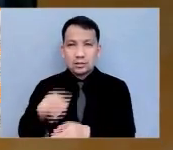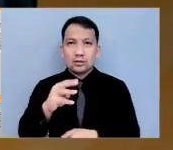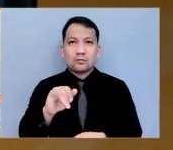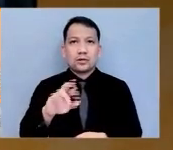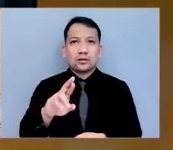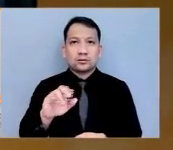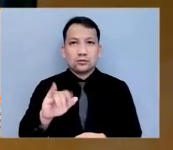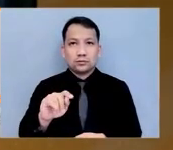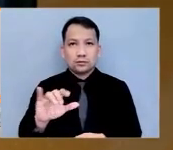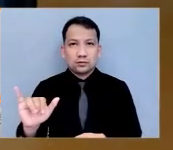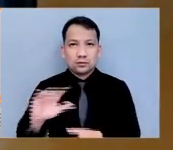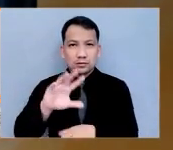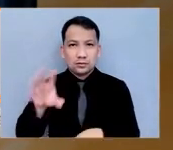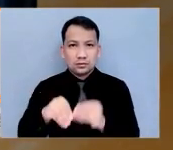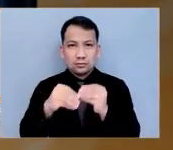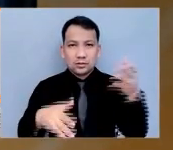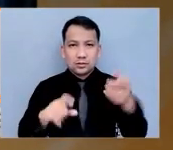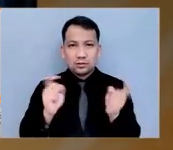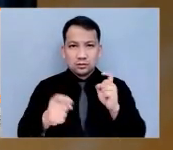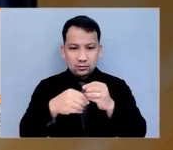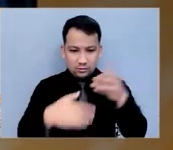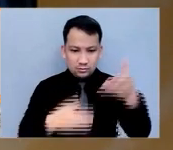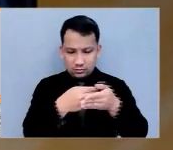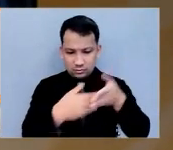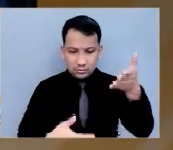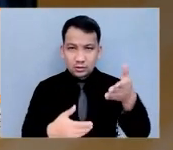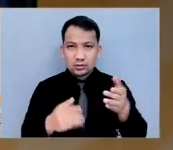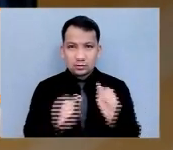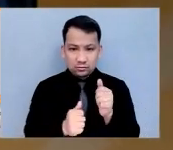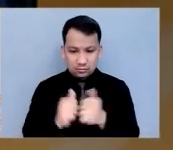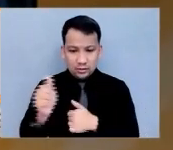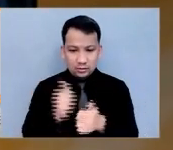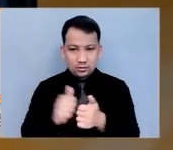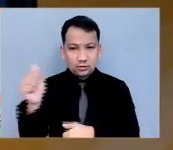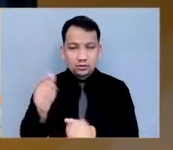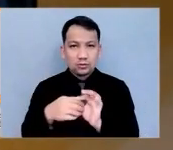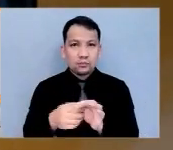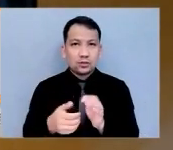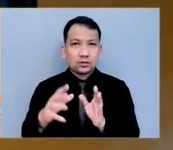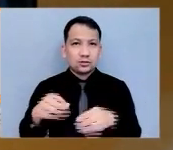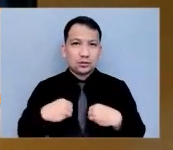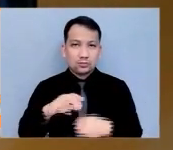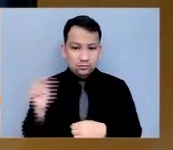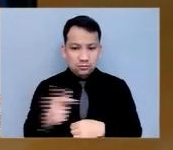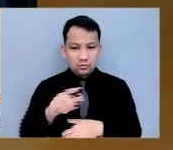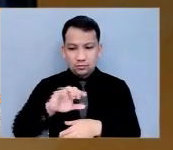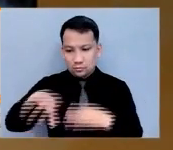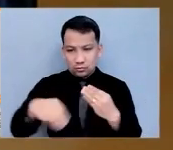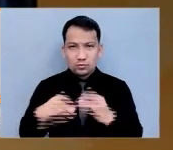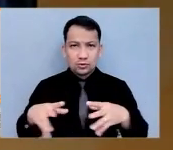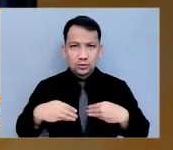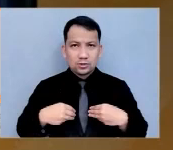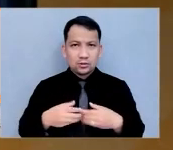made a lot of amendments to improve this bill and has been accepted mostly by the sponsor. Maybe we can convince